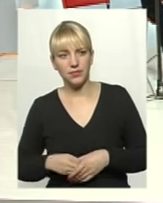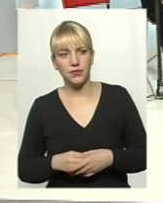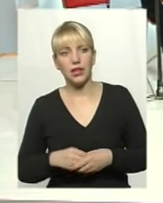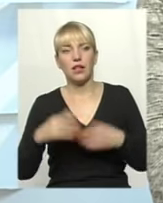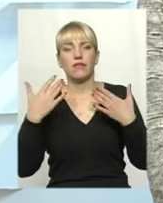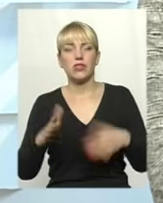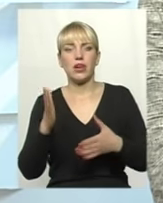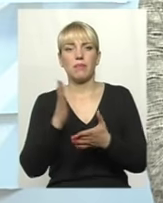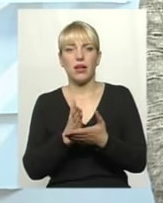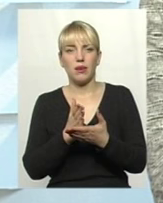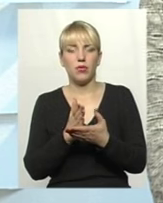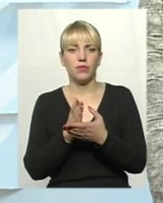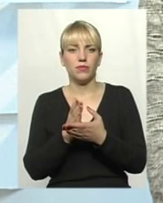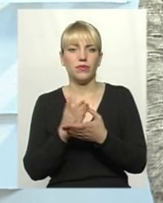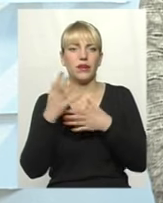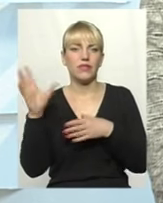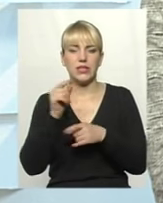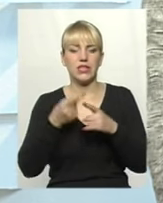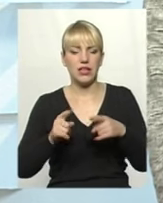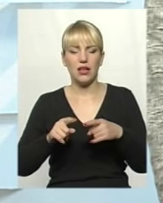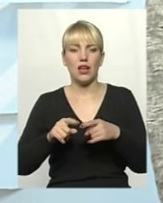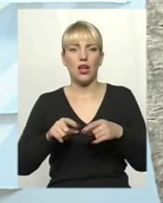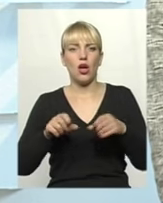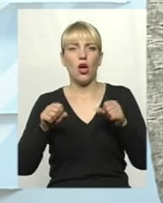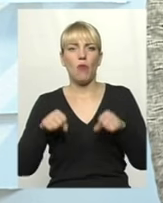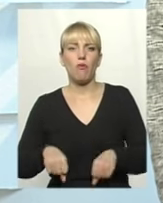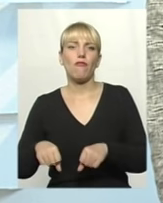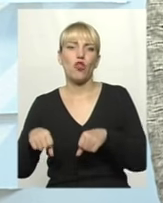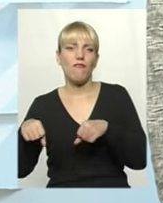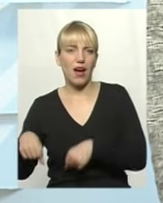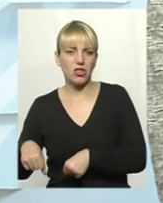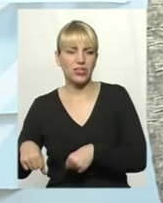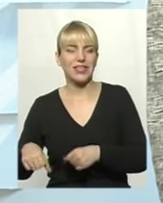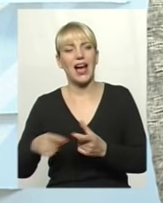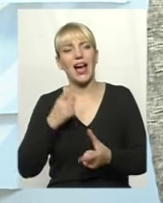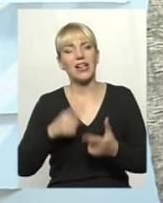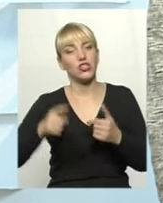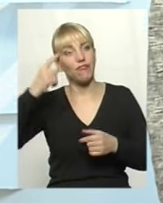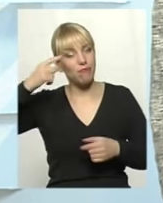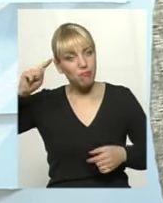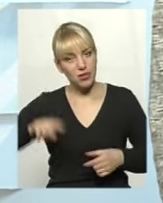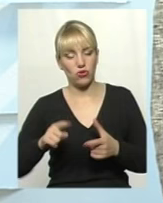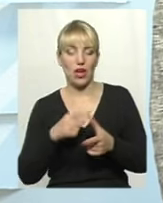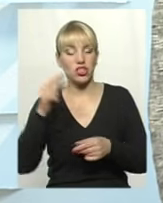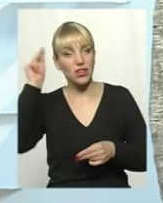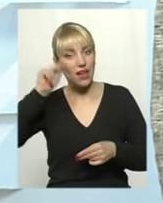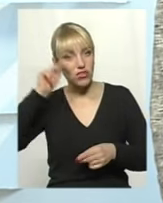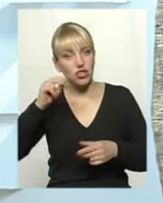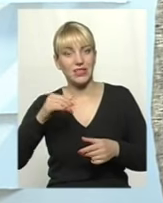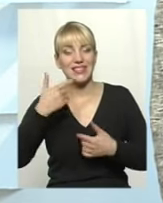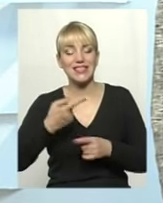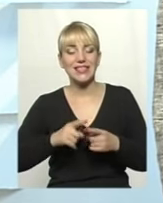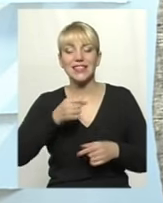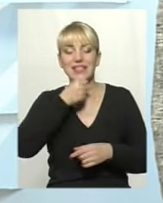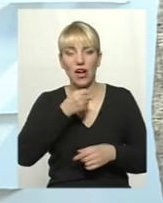Вже маємо всі ті повноваження. А чи вміють, чи навчилися вже ті старости